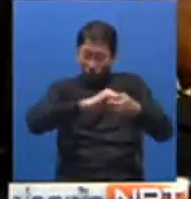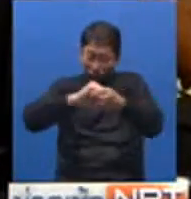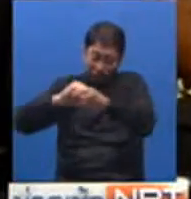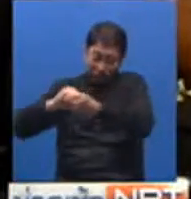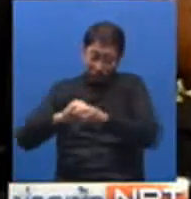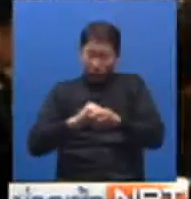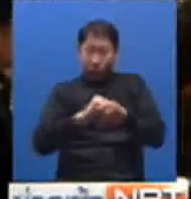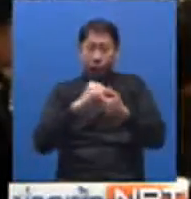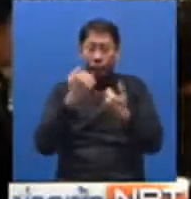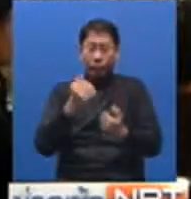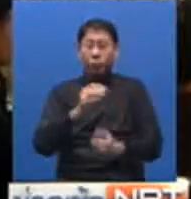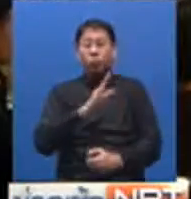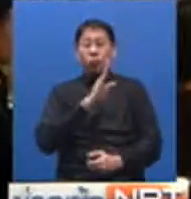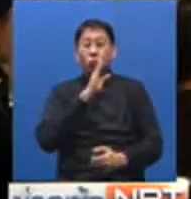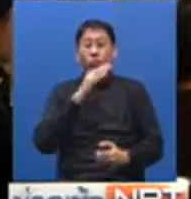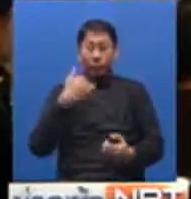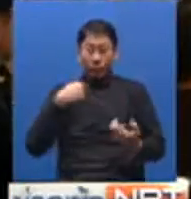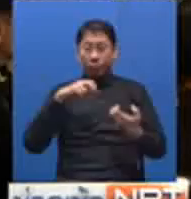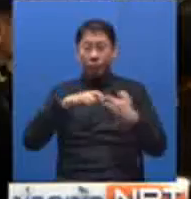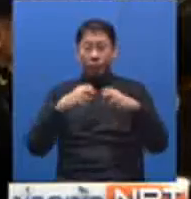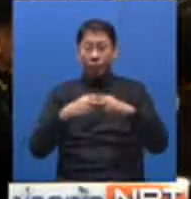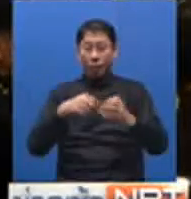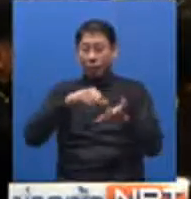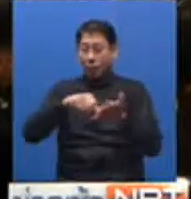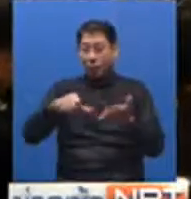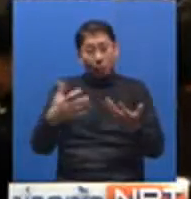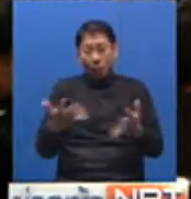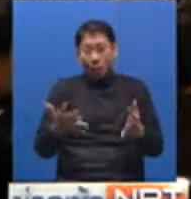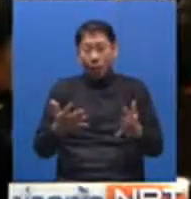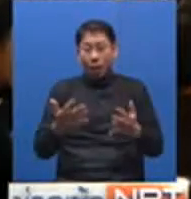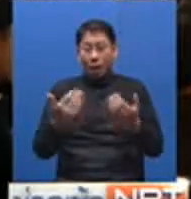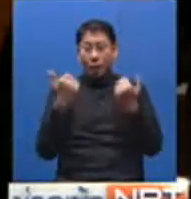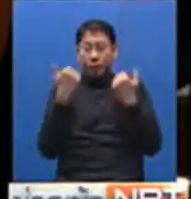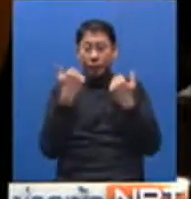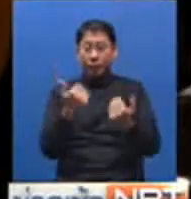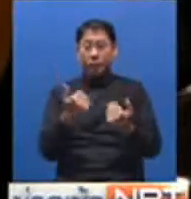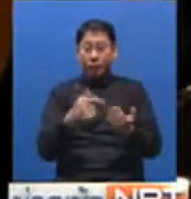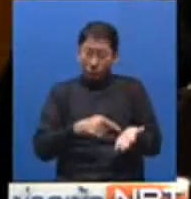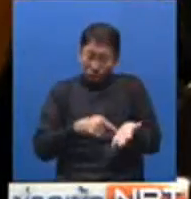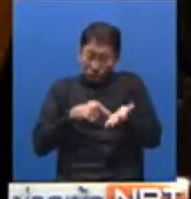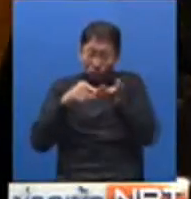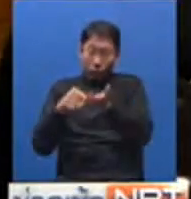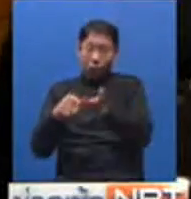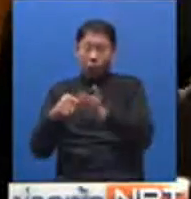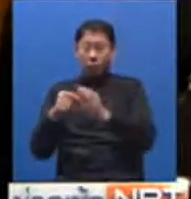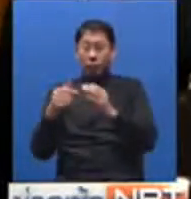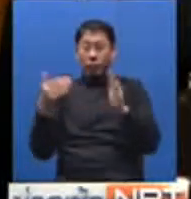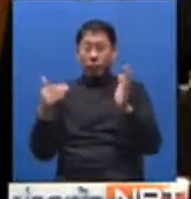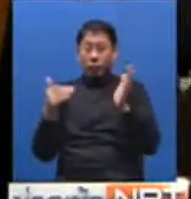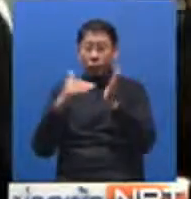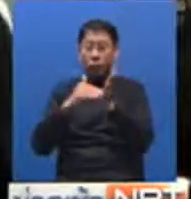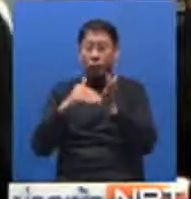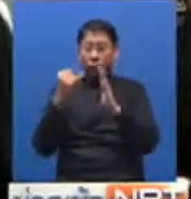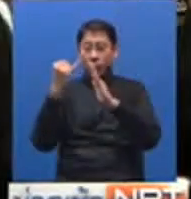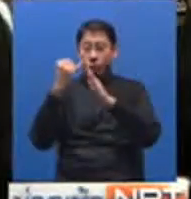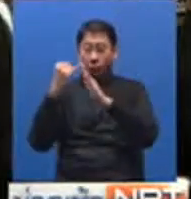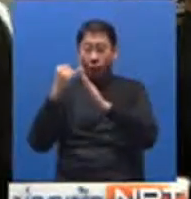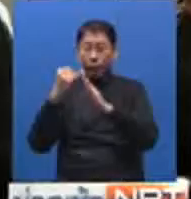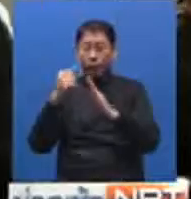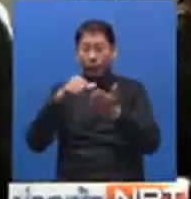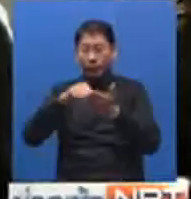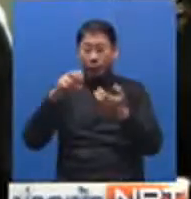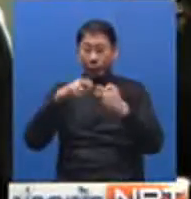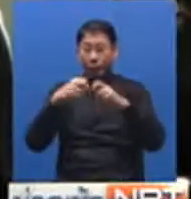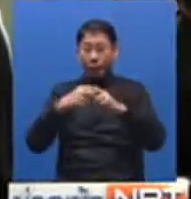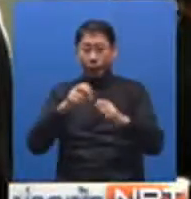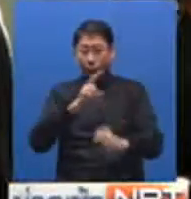ในพื้นที่หากเกิดปัญหาใดๆที่ไม่สามารถแก้ไขได้ในระดับตำบลให้ส่งต่อให้ศูนย์ดำรงธรรมจังหวัดเพื่อหาทางแก้